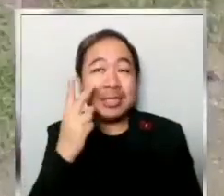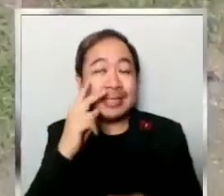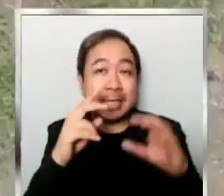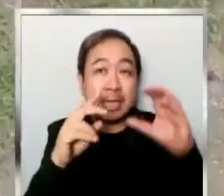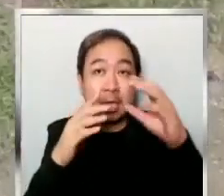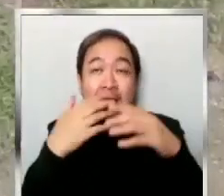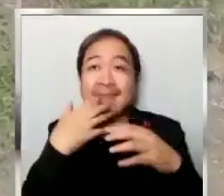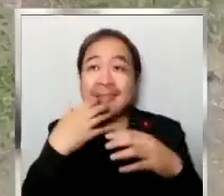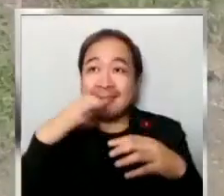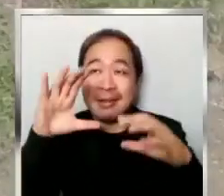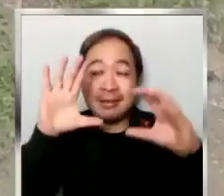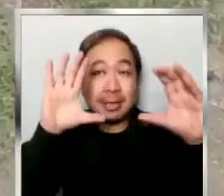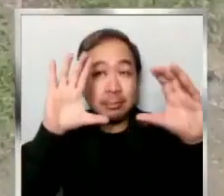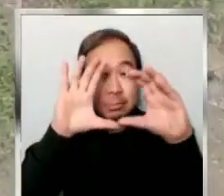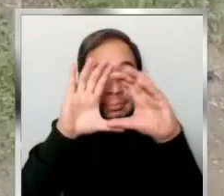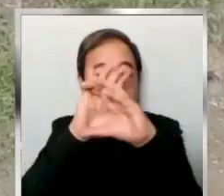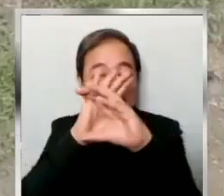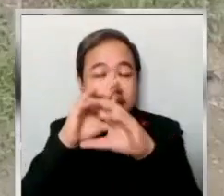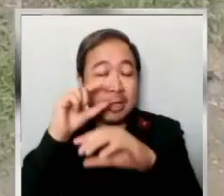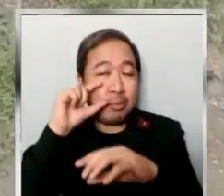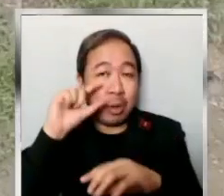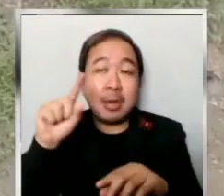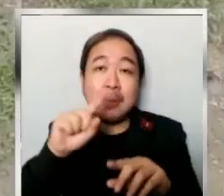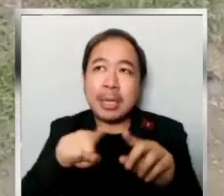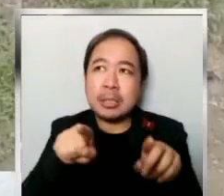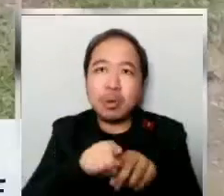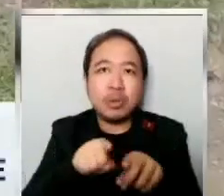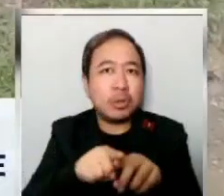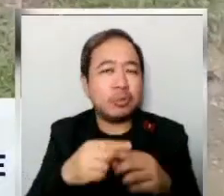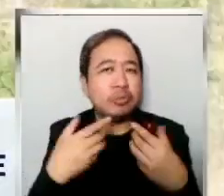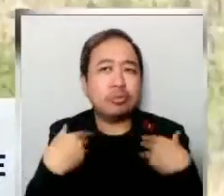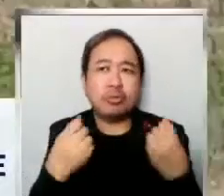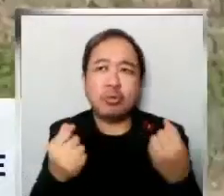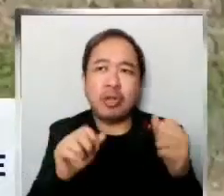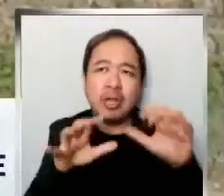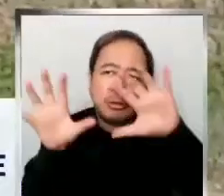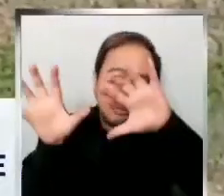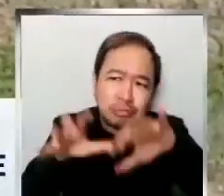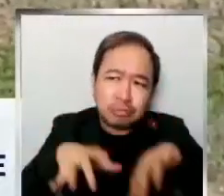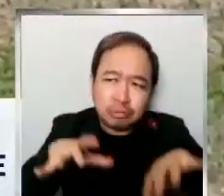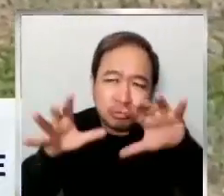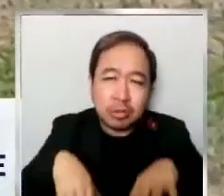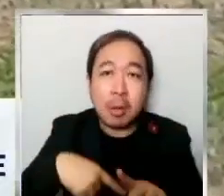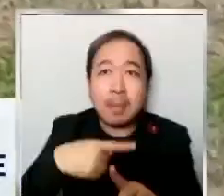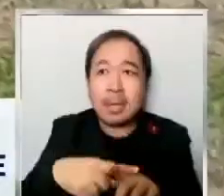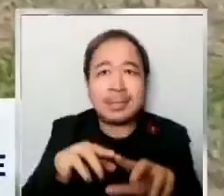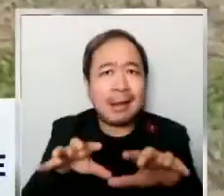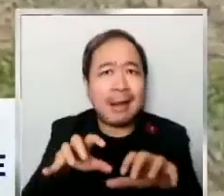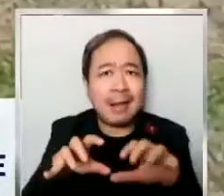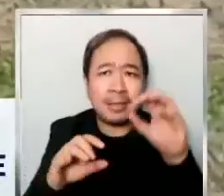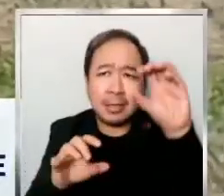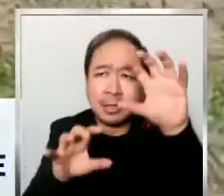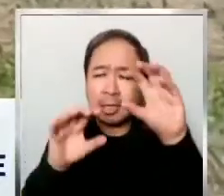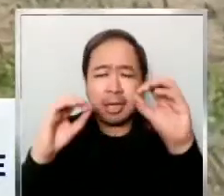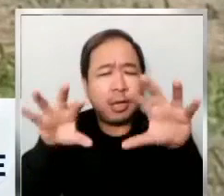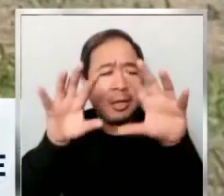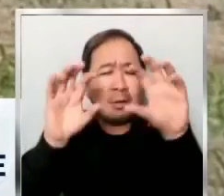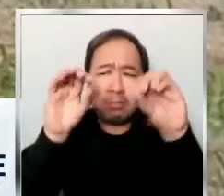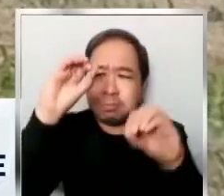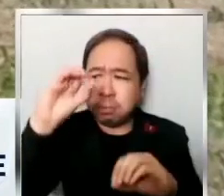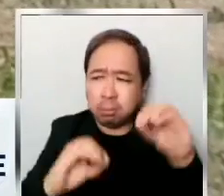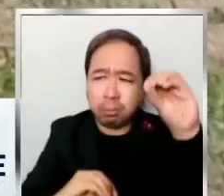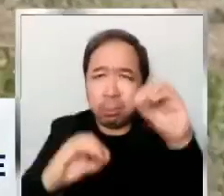residente ng Barangay Manduwaw, bumuhos ang ulan na sinundan ng maliliit na tipak ng yelo kahapon ng hapon. Ito raw ang